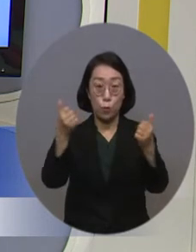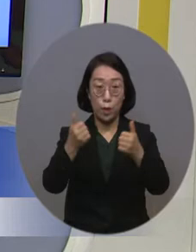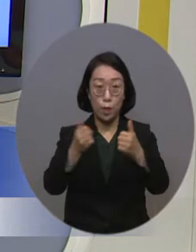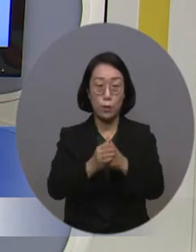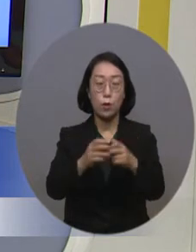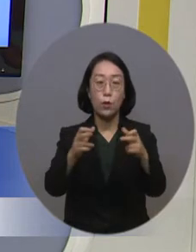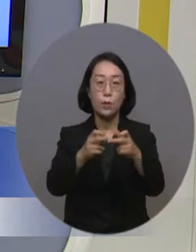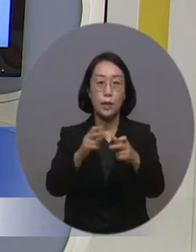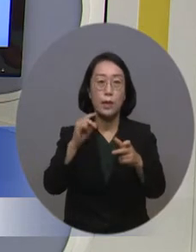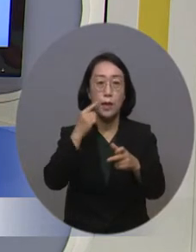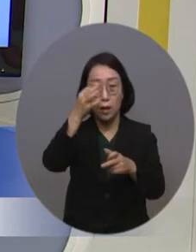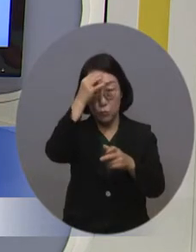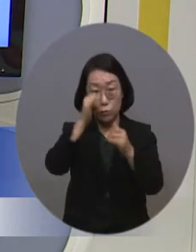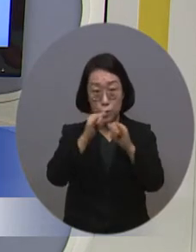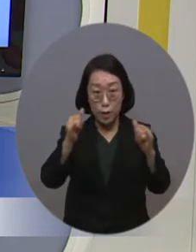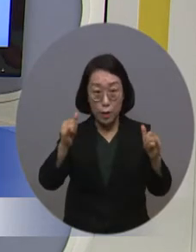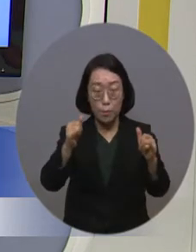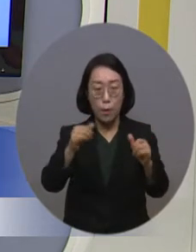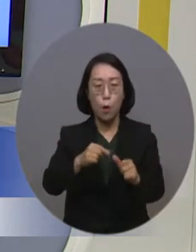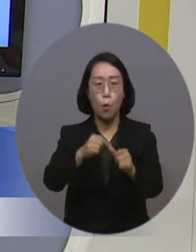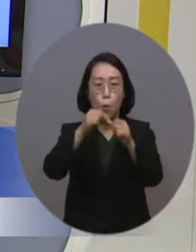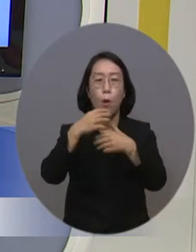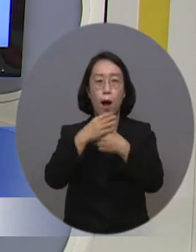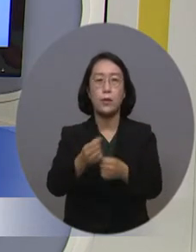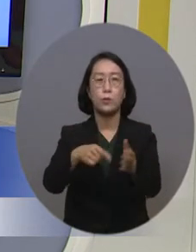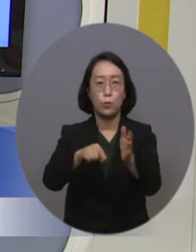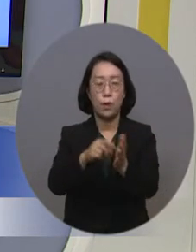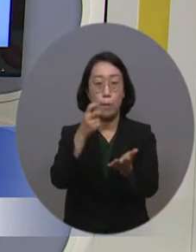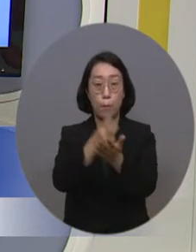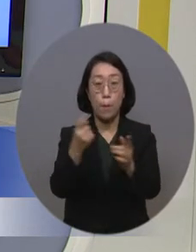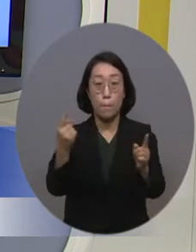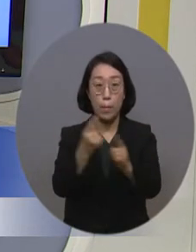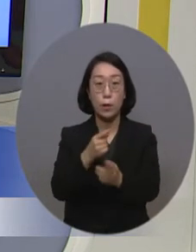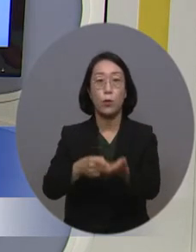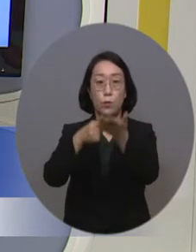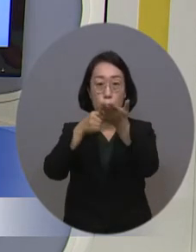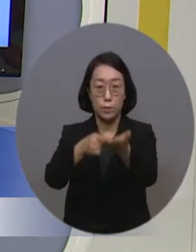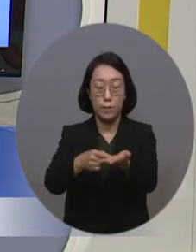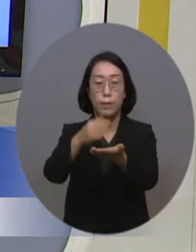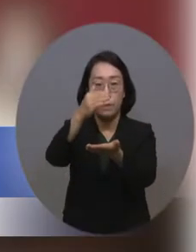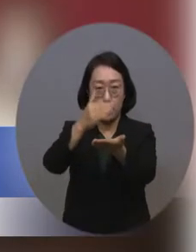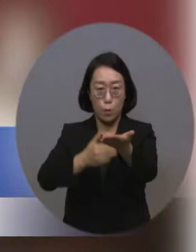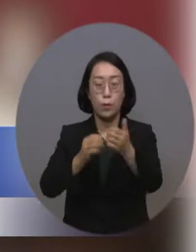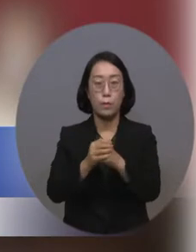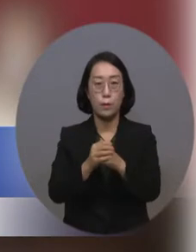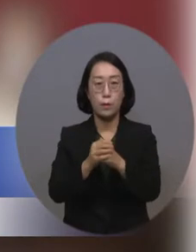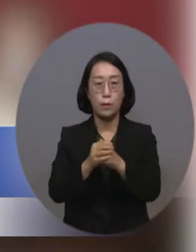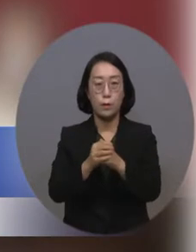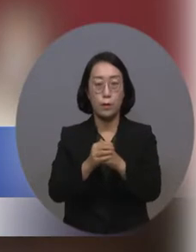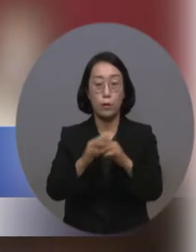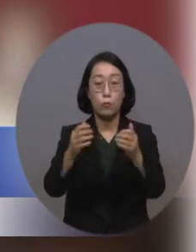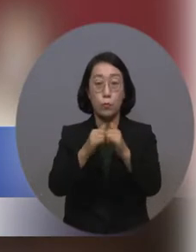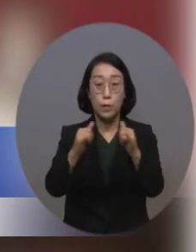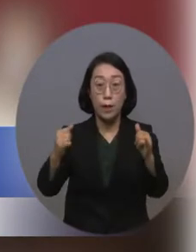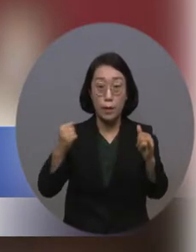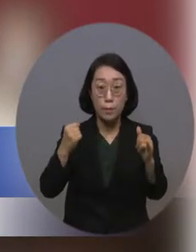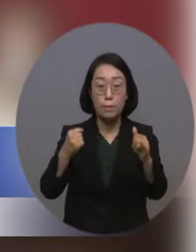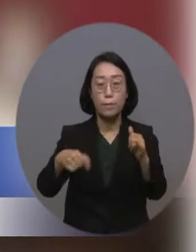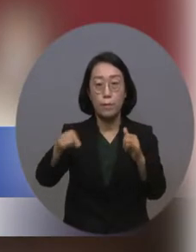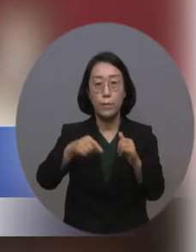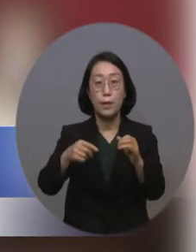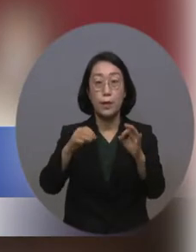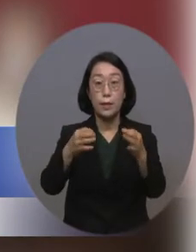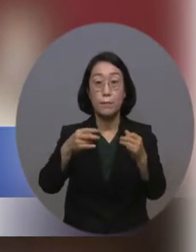장애 예술인 기간제 근로자들의 고용안정을 위한 계정법률안이 발의됐다는 소식입니다 국회 구민회인 김예지